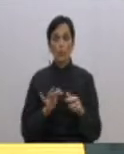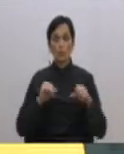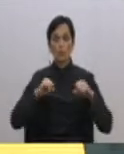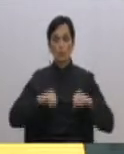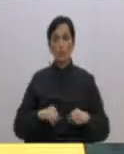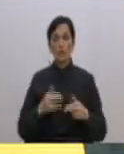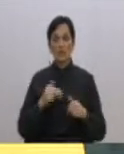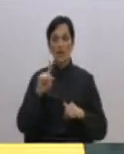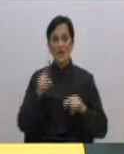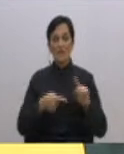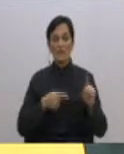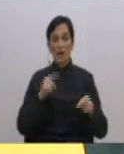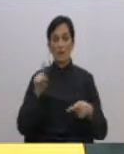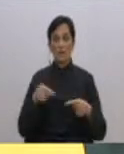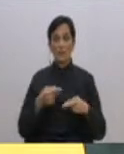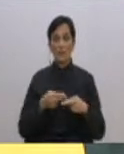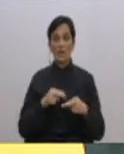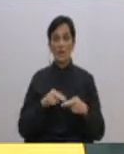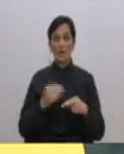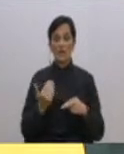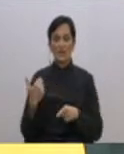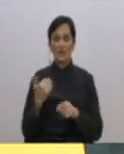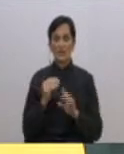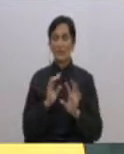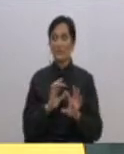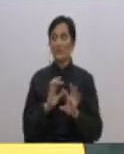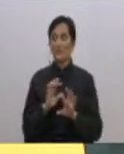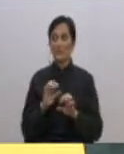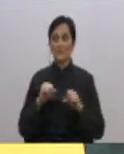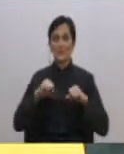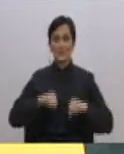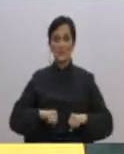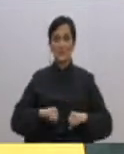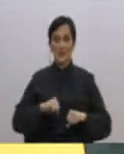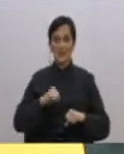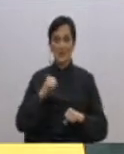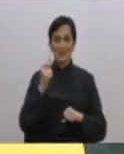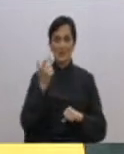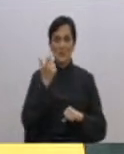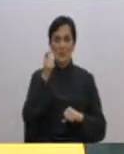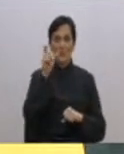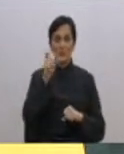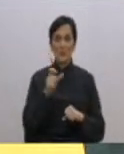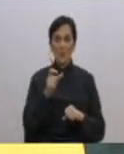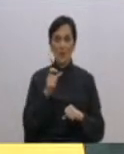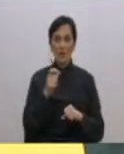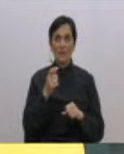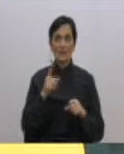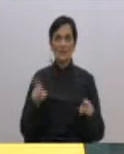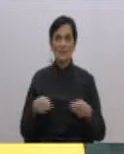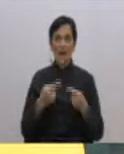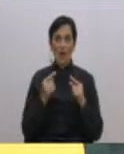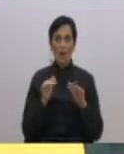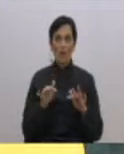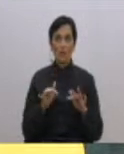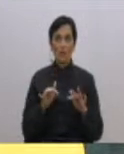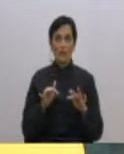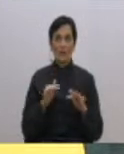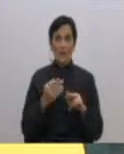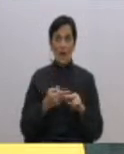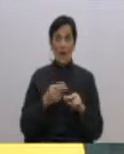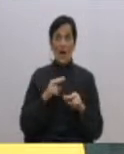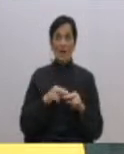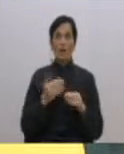უფლებებსა და ვალდებულებებს. აღნიშნული კი თავის მხრივ უფლების მფლობელთა უფლებების ჯეროვან განხორციელებას.